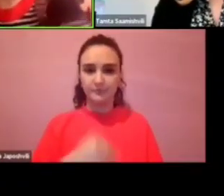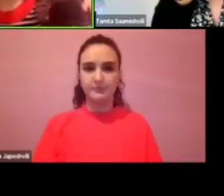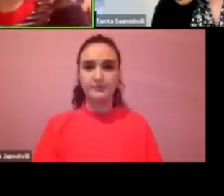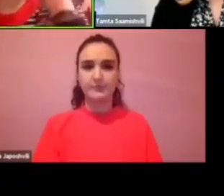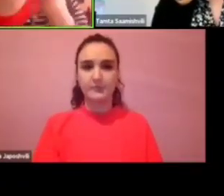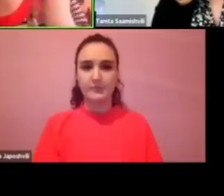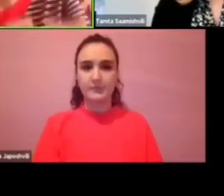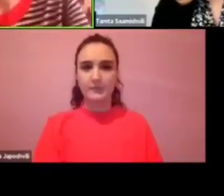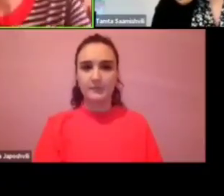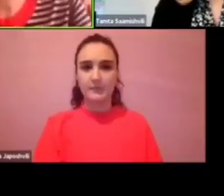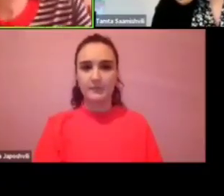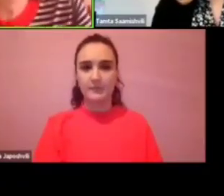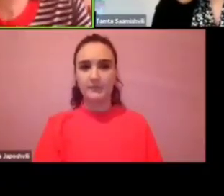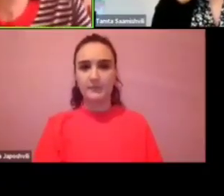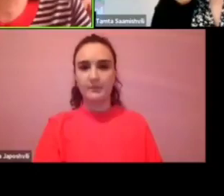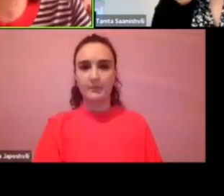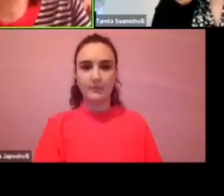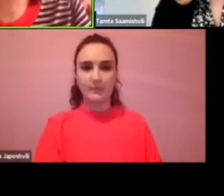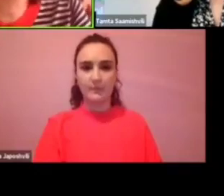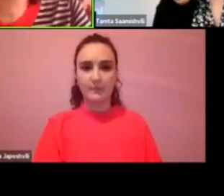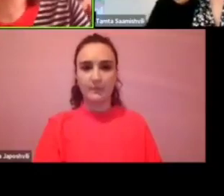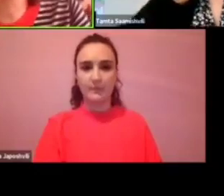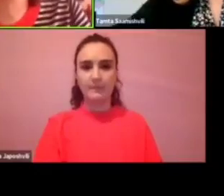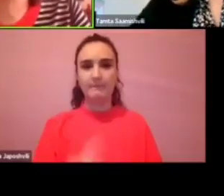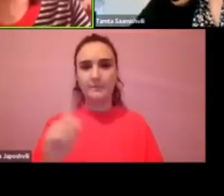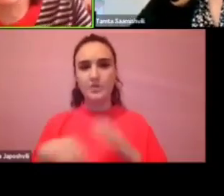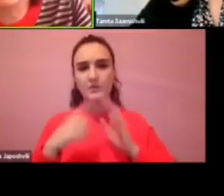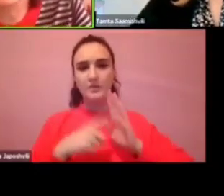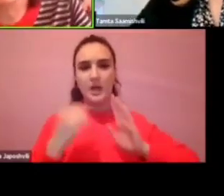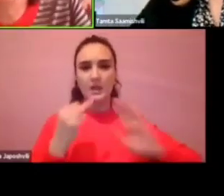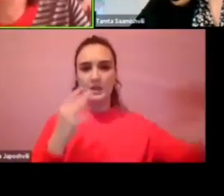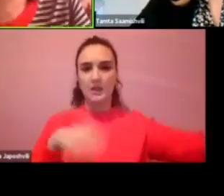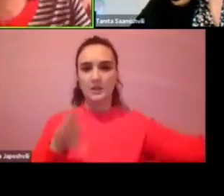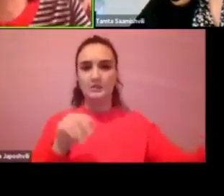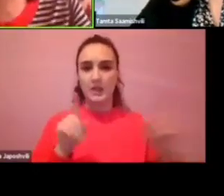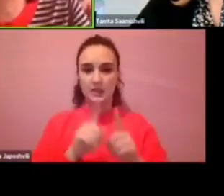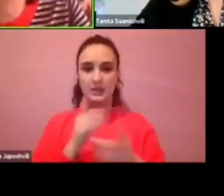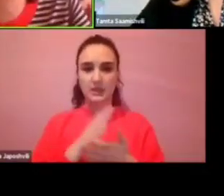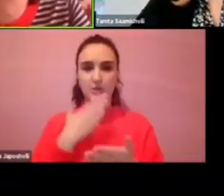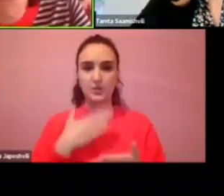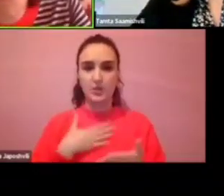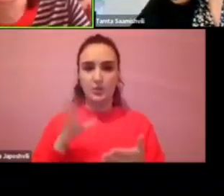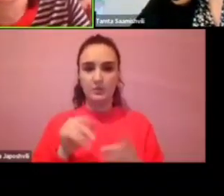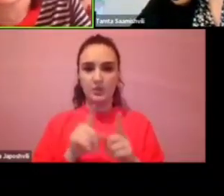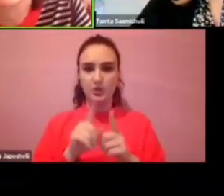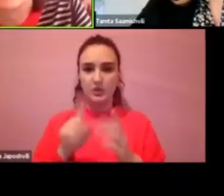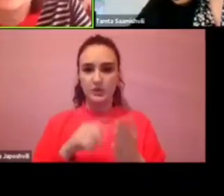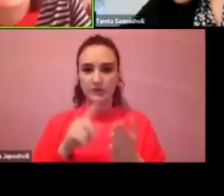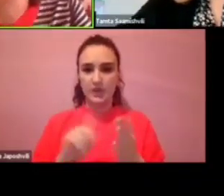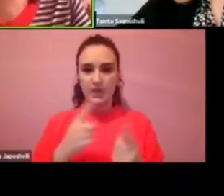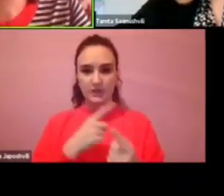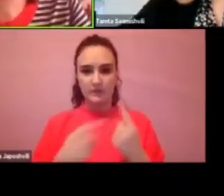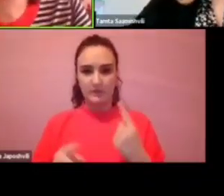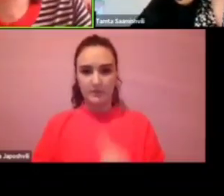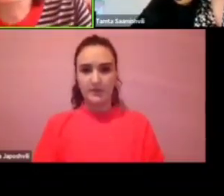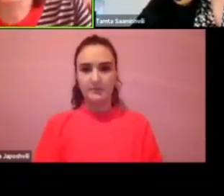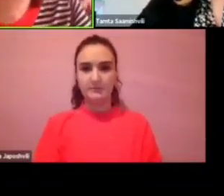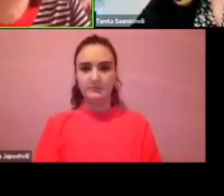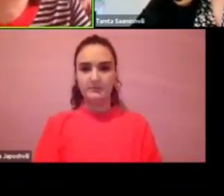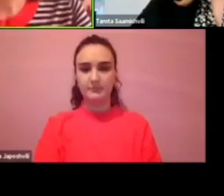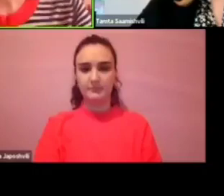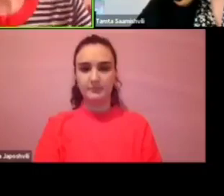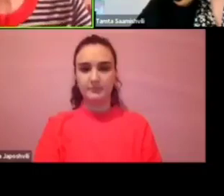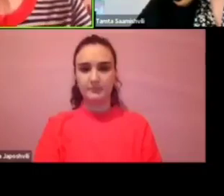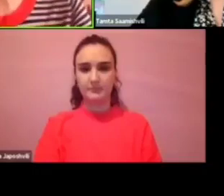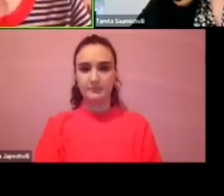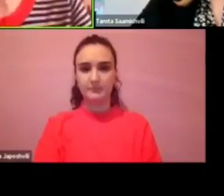და რომ მოდიან თქვათ რაღაც კითხვები დაინტერესებთ, ესეც არის ხოლმე ერთ-ერთი ისეთი კითხვა, რომ რა განსხვავება არის ამ ორ შორის